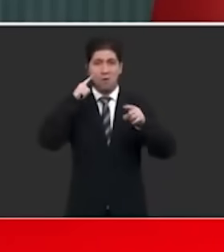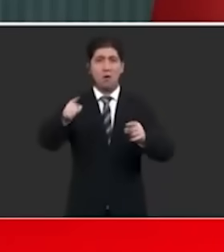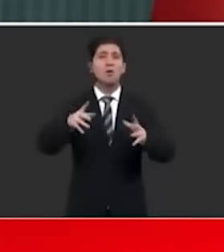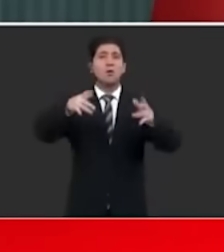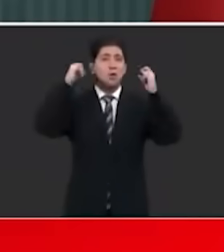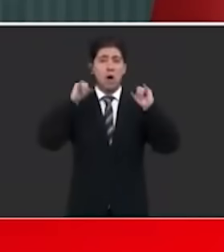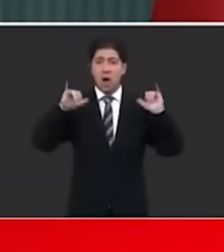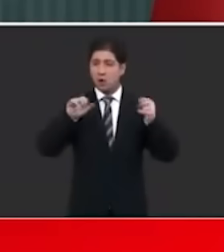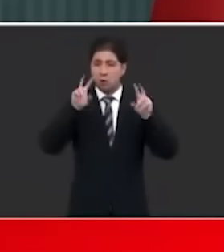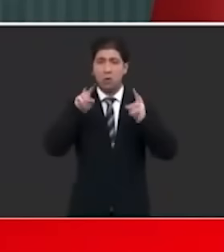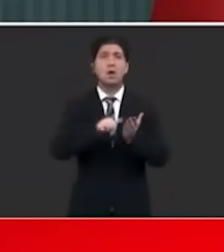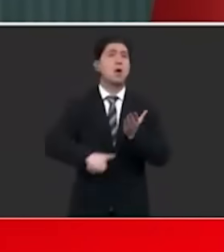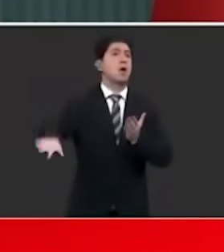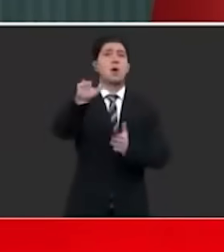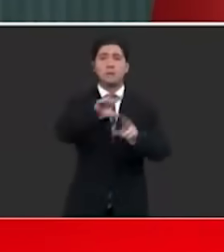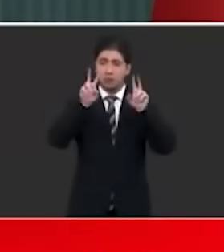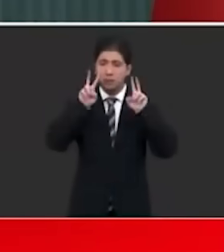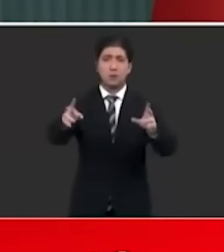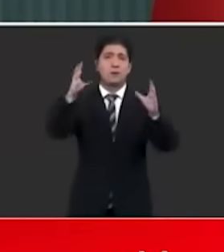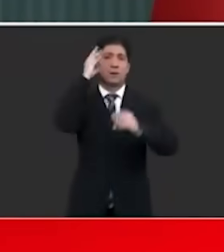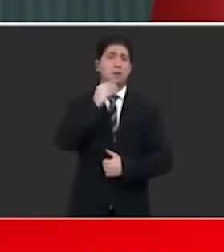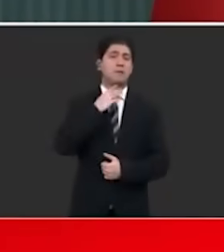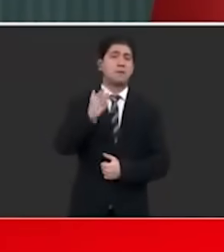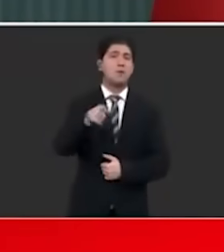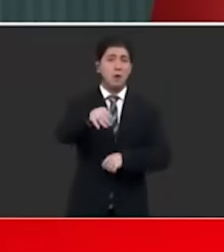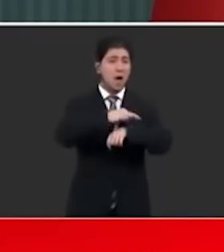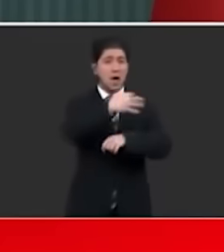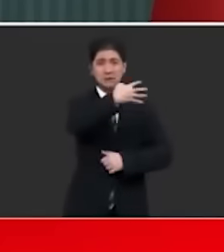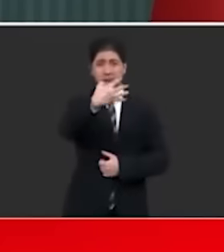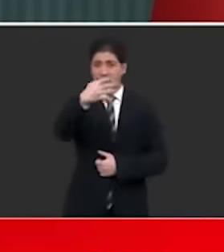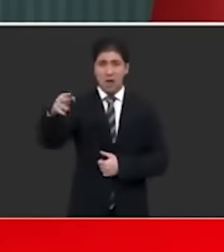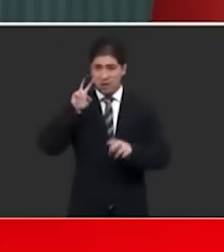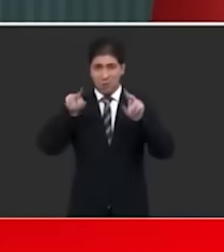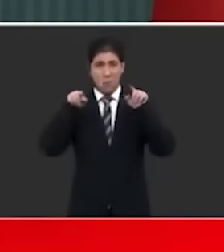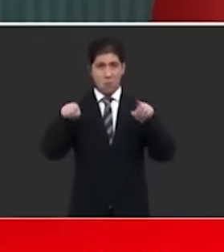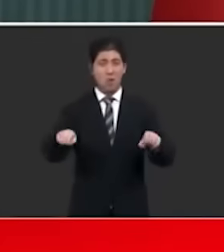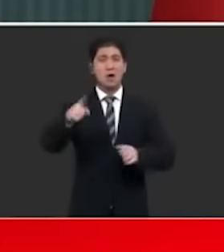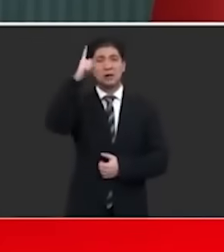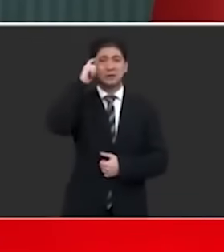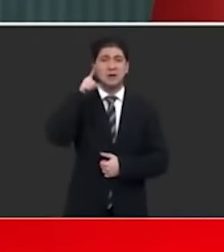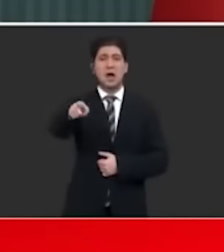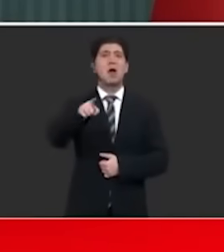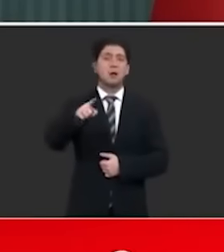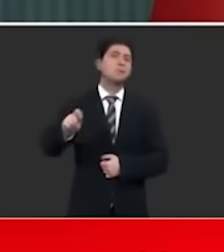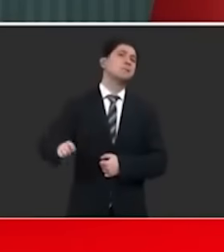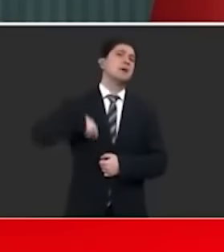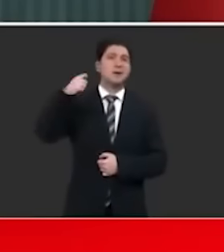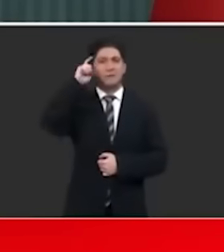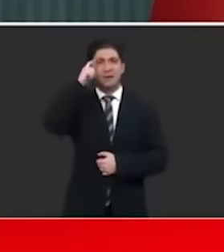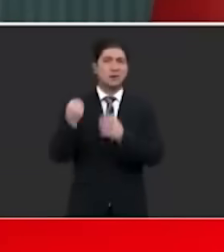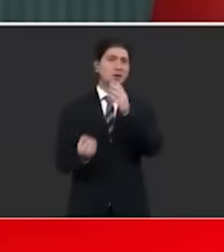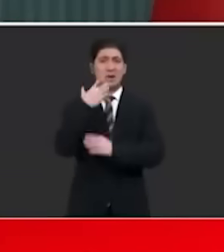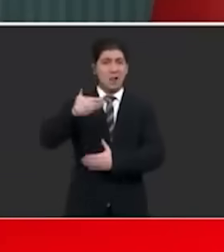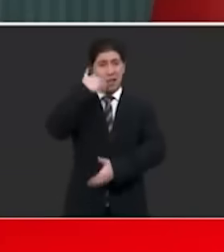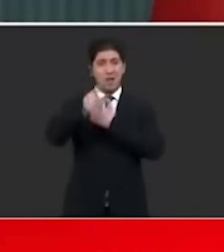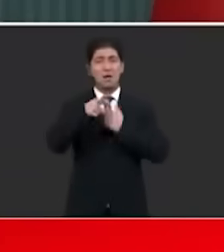hepimiz takip ettik. Bu hastanelerle ilgili İsrail'in ortaya attığı iddiaların